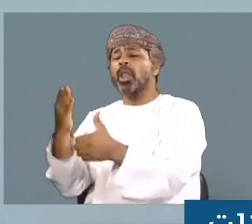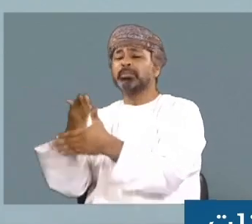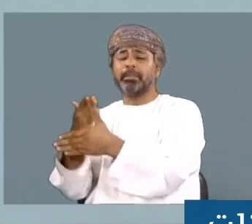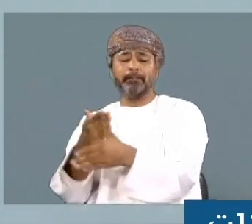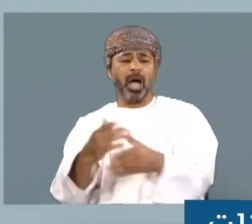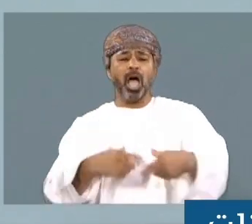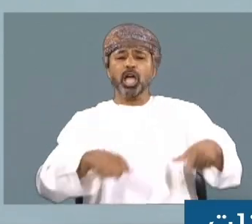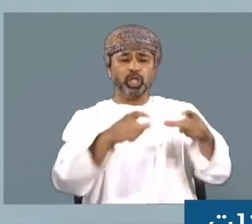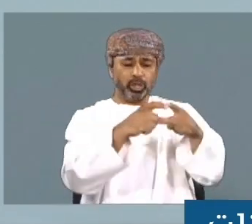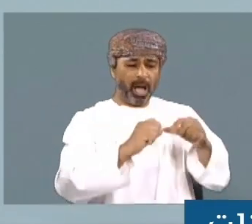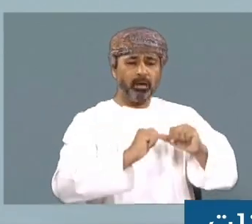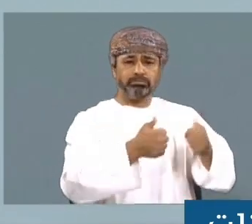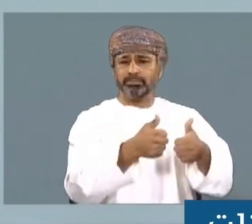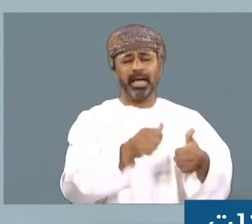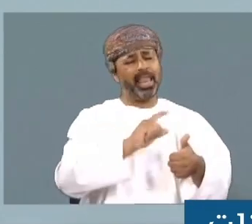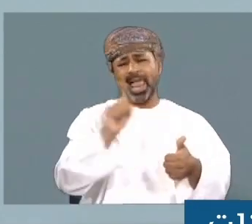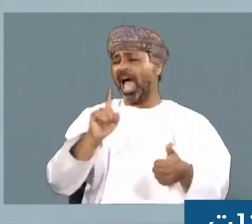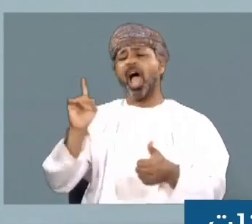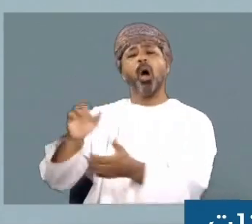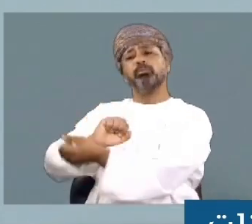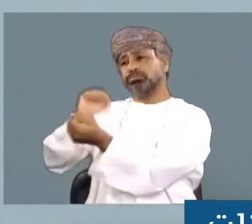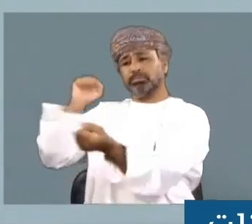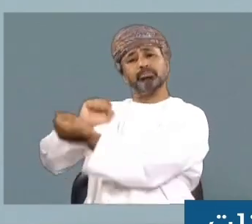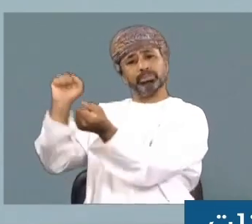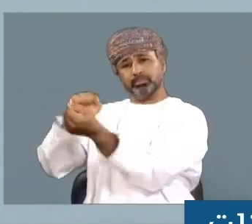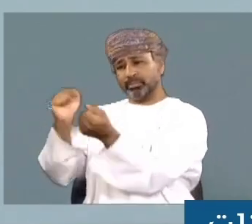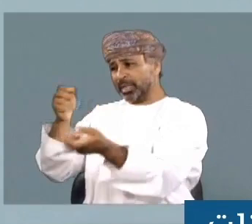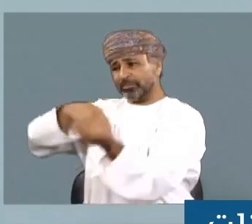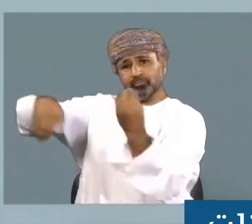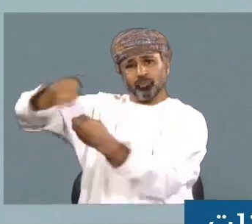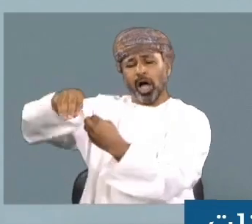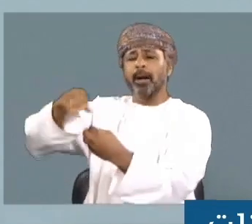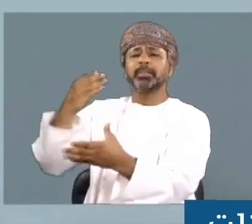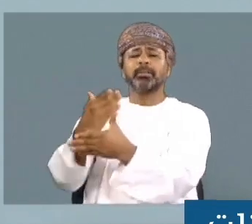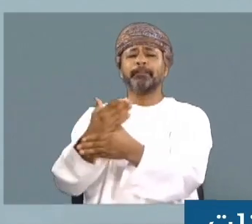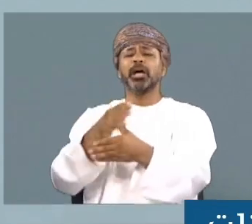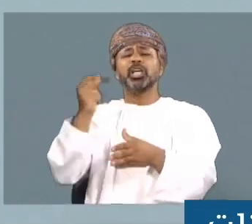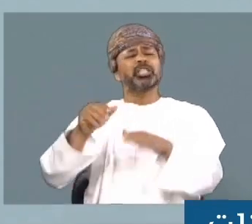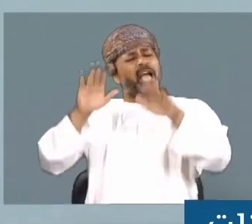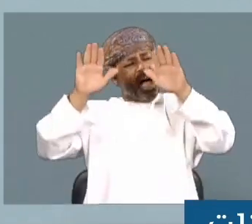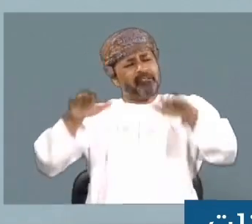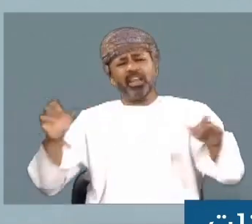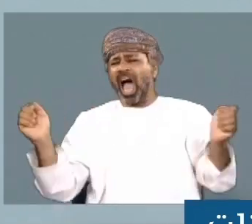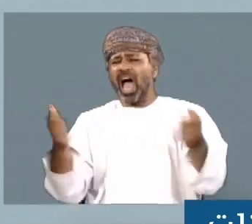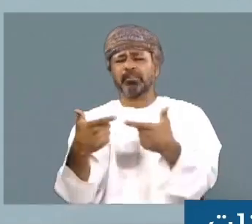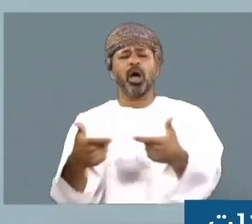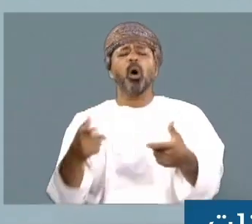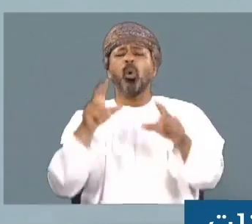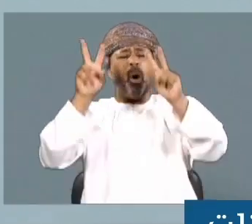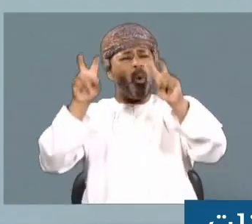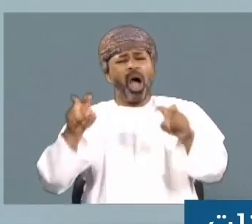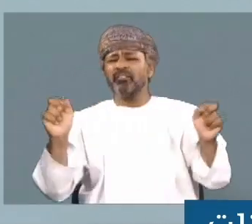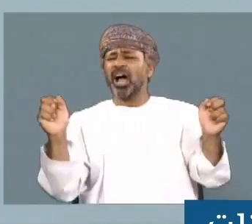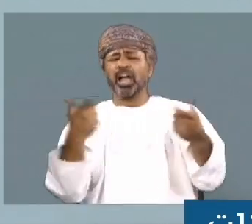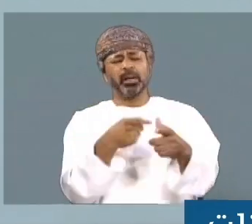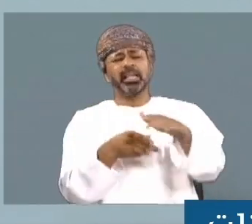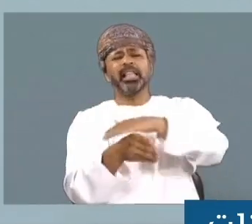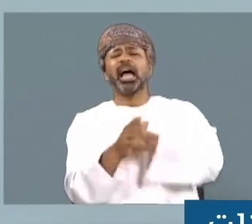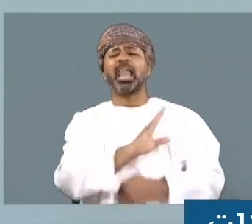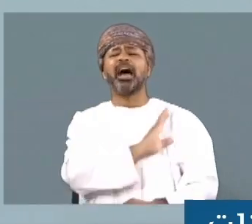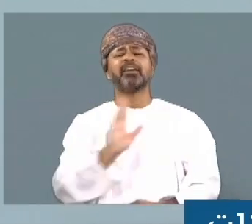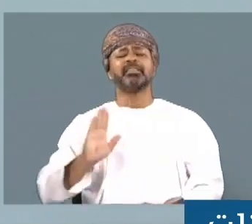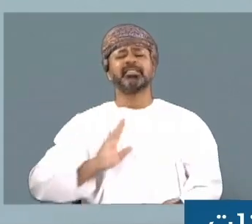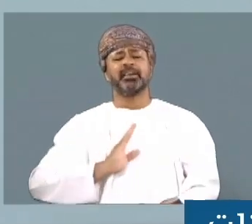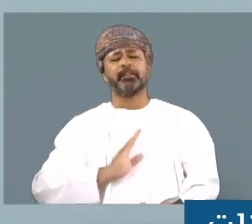المفاوضات، التي أعرب غني عن أمله في أن تقلل منسوب العنف وتحقق وقف إطلاق نار دائم في